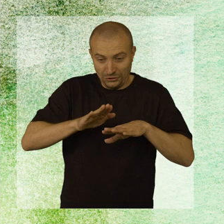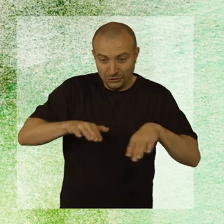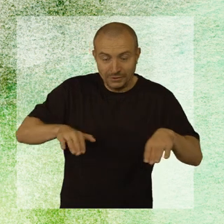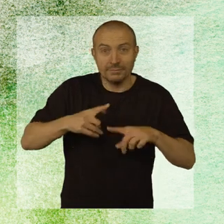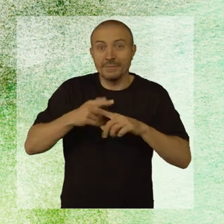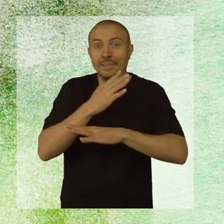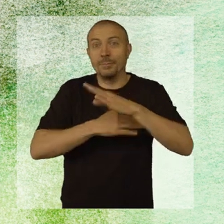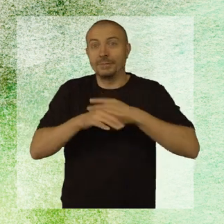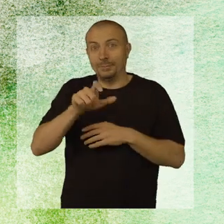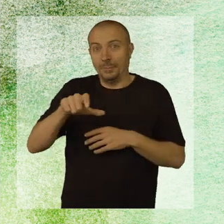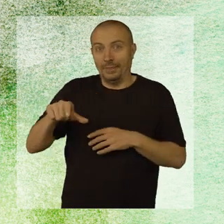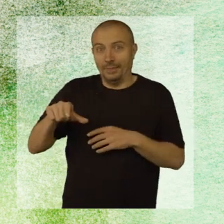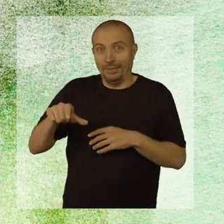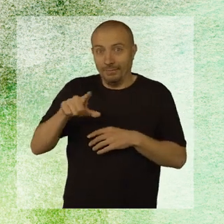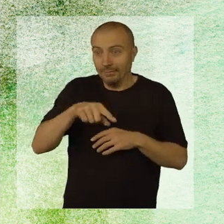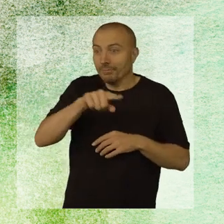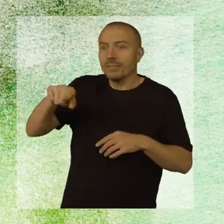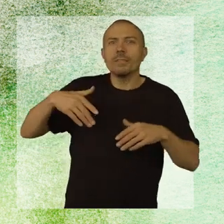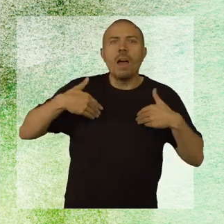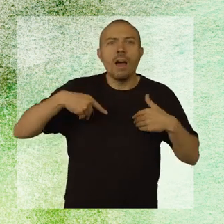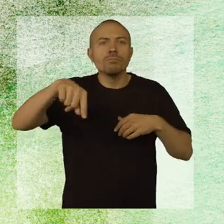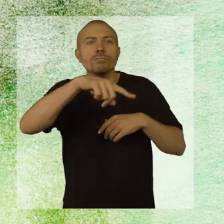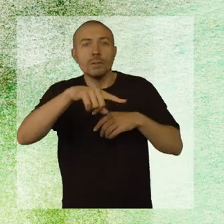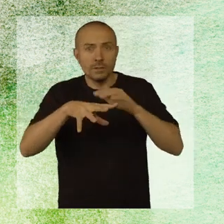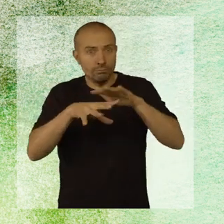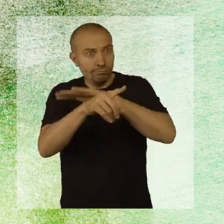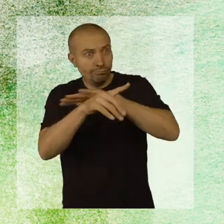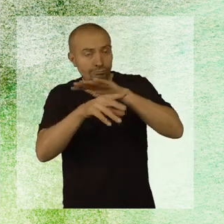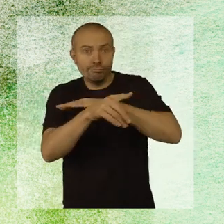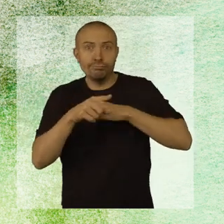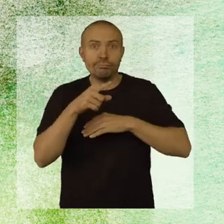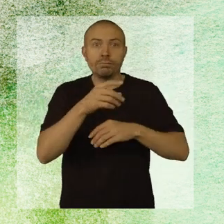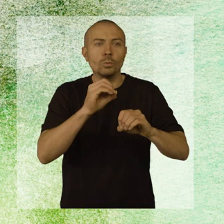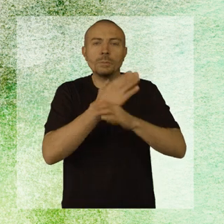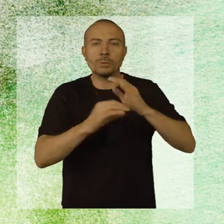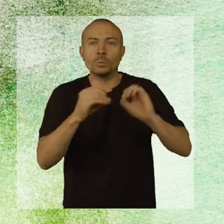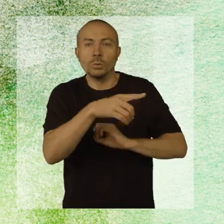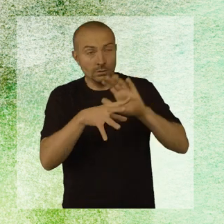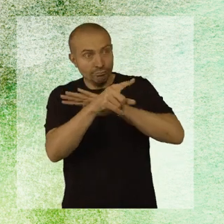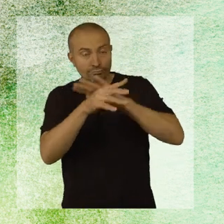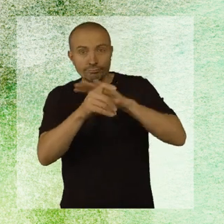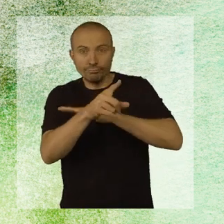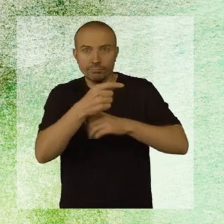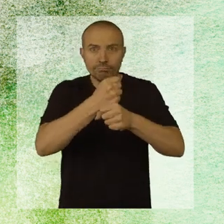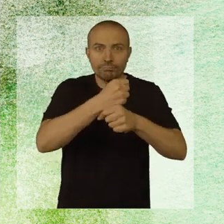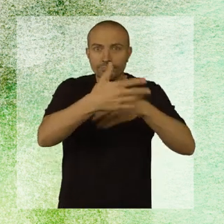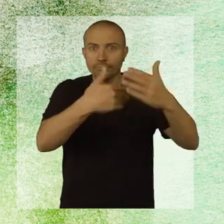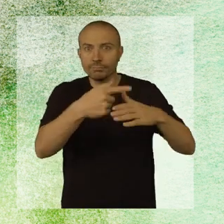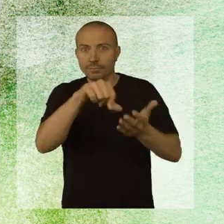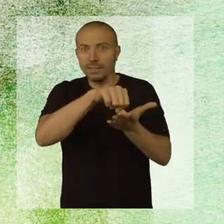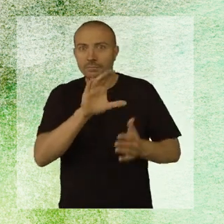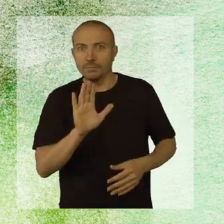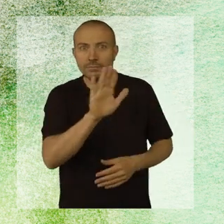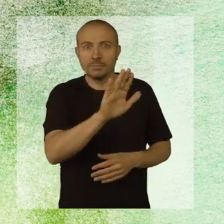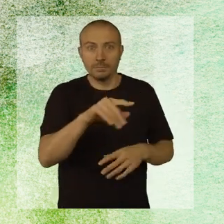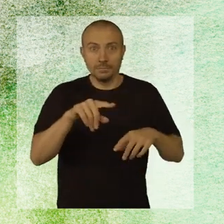des enfants et des personnes handicapées. Tous les jeunes du village non